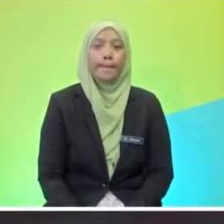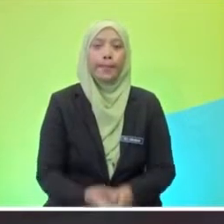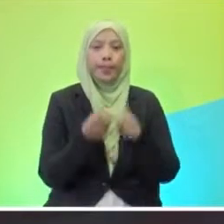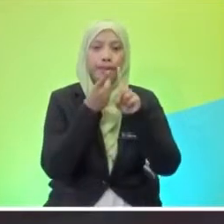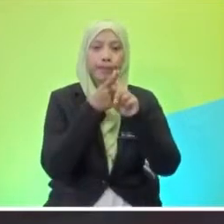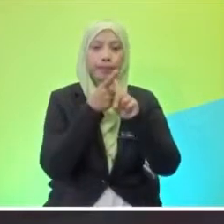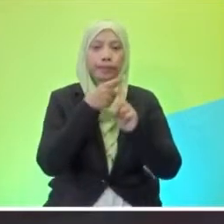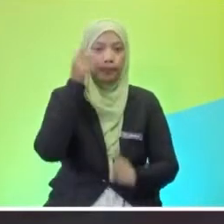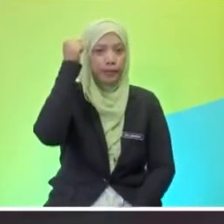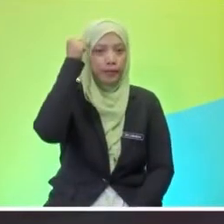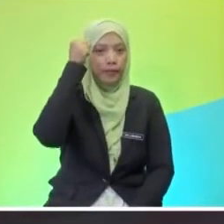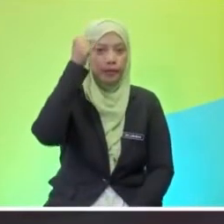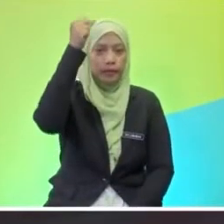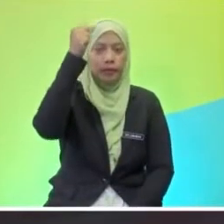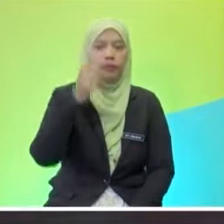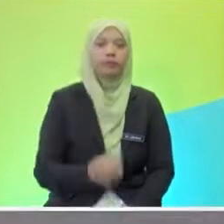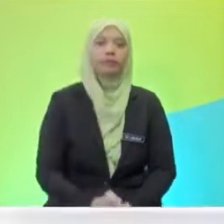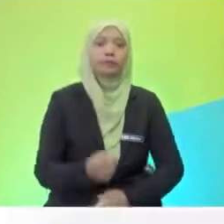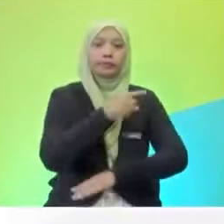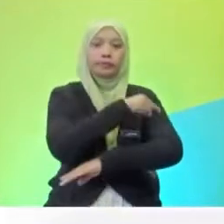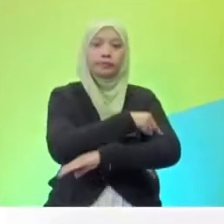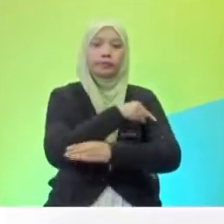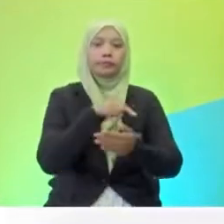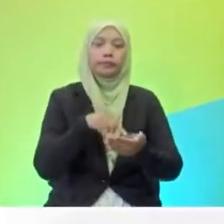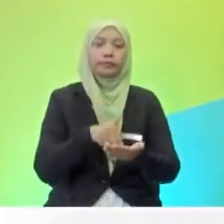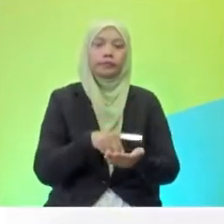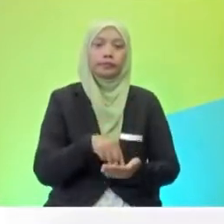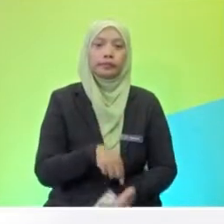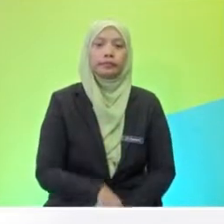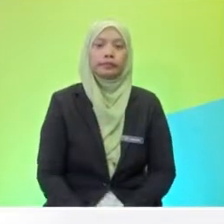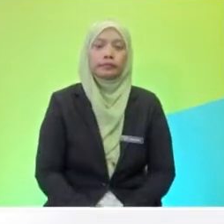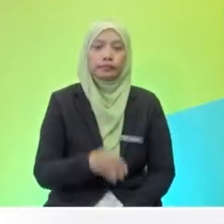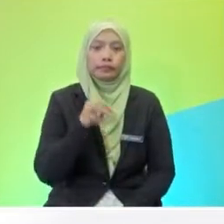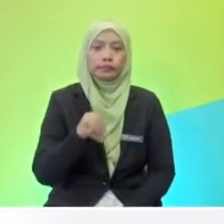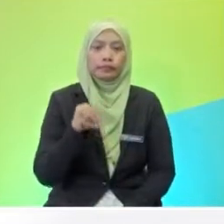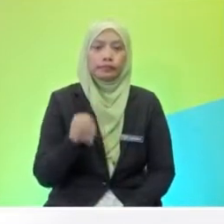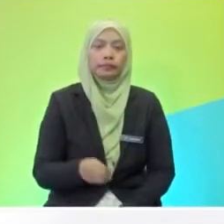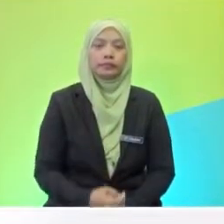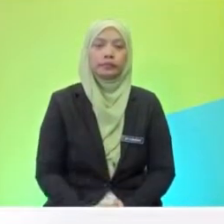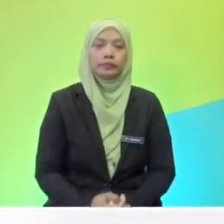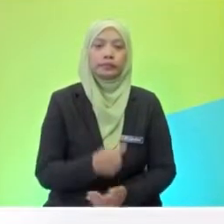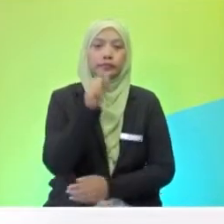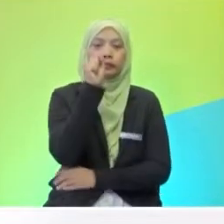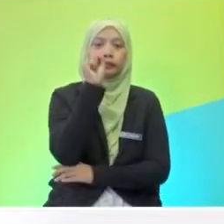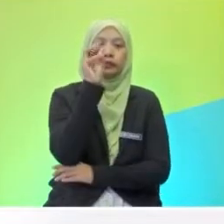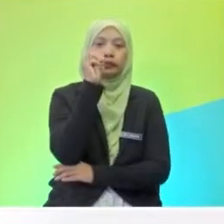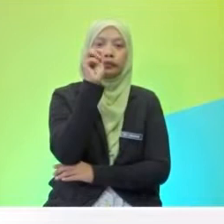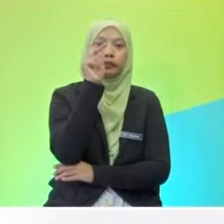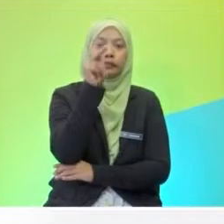Assalamualaikum oke Hari ini saya bawa anak-anak Saya daripada SMK Pucung perdana nih bakal